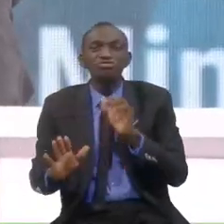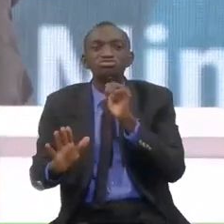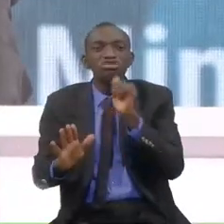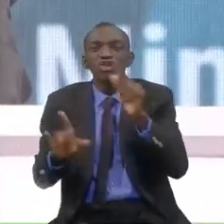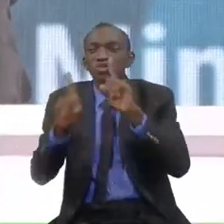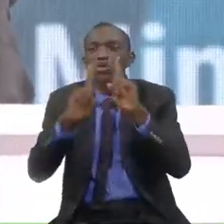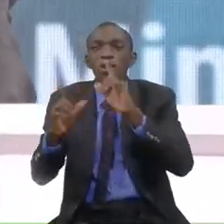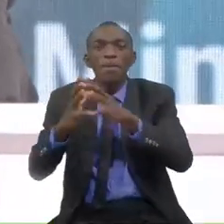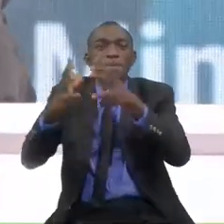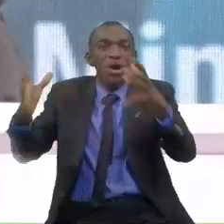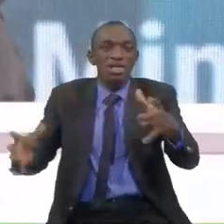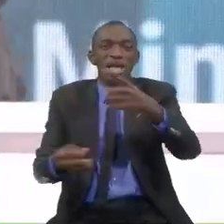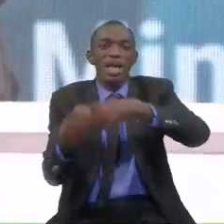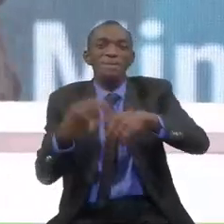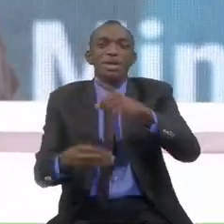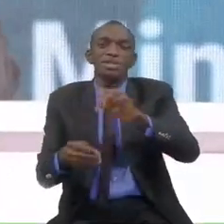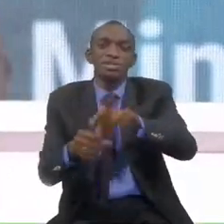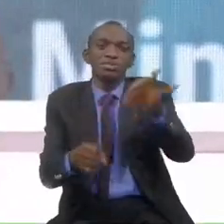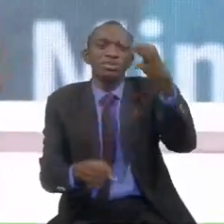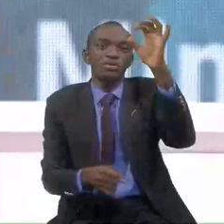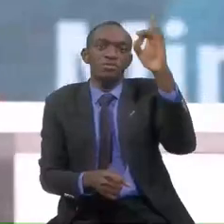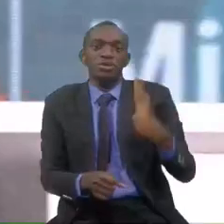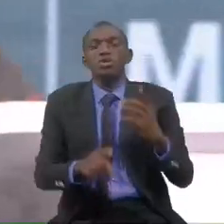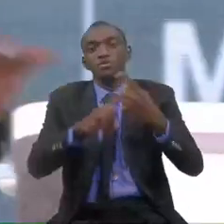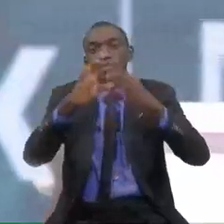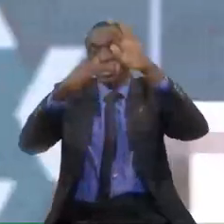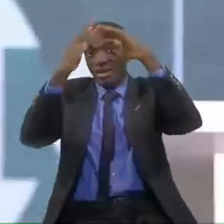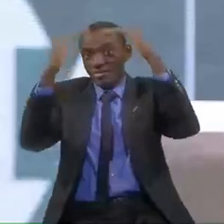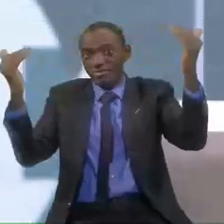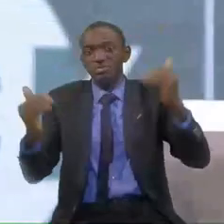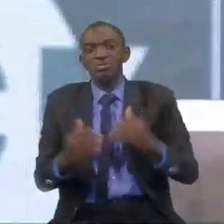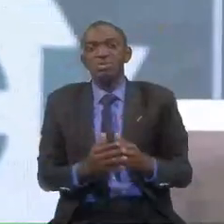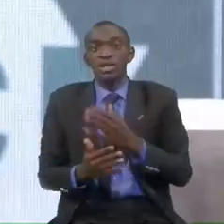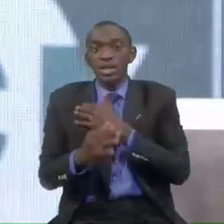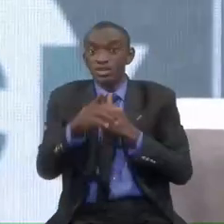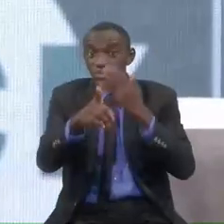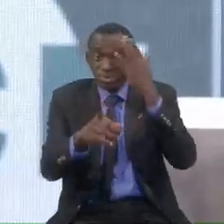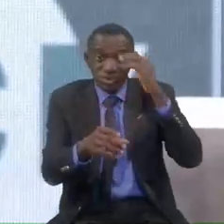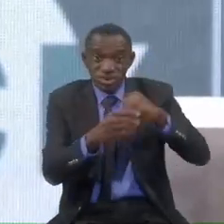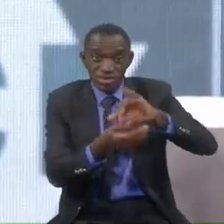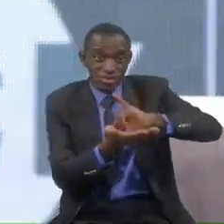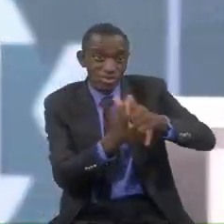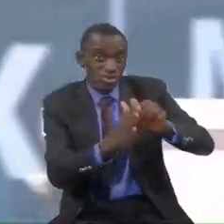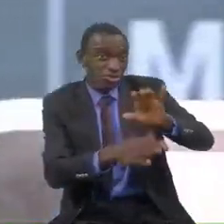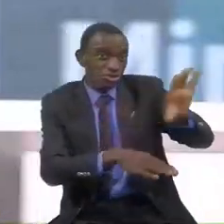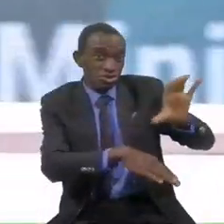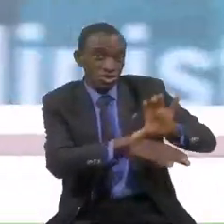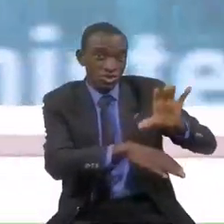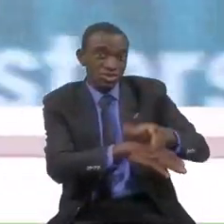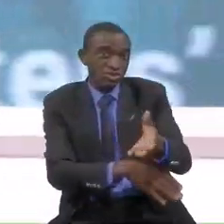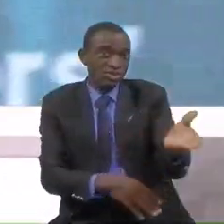de l'Esprit de Dieu depuis le ciel. Vous savez, dans ces églises de